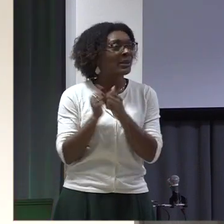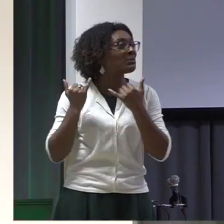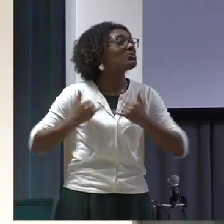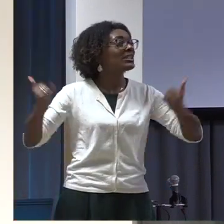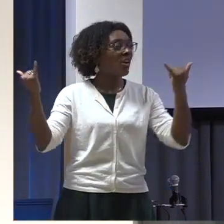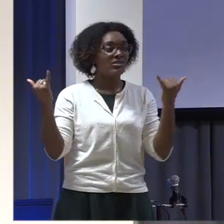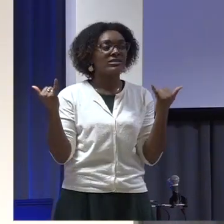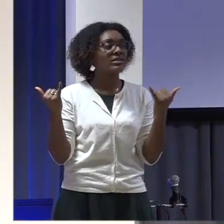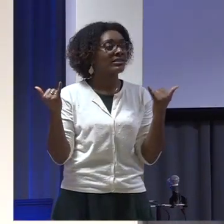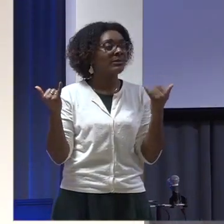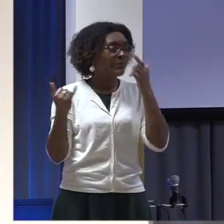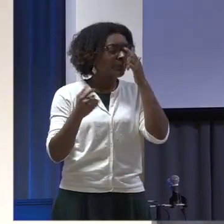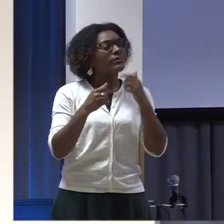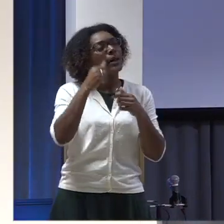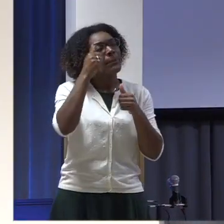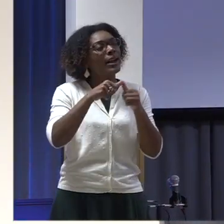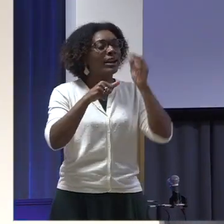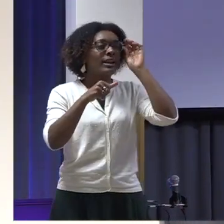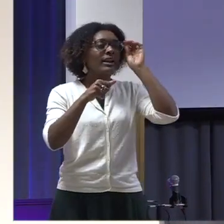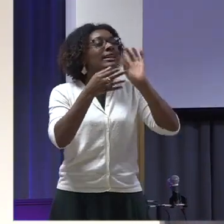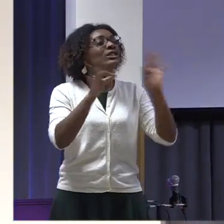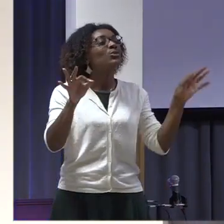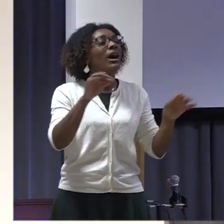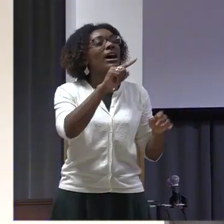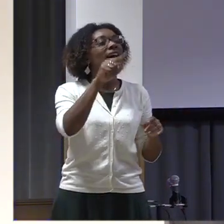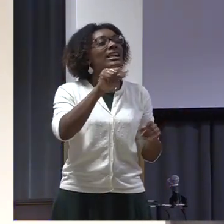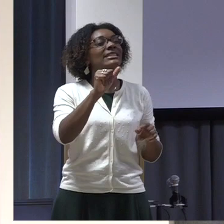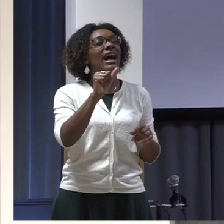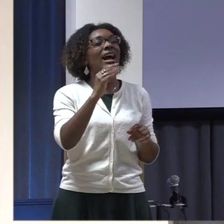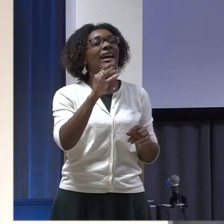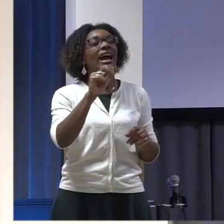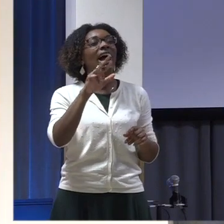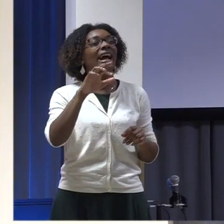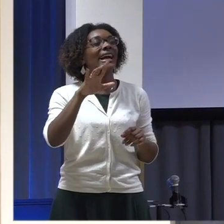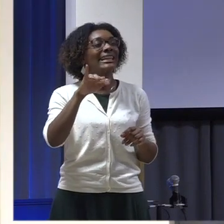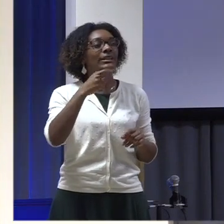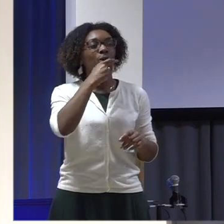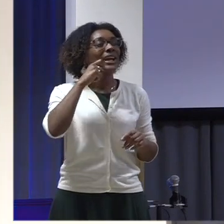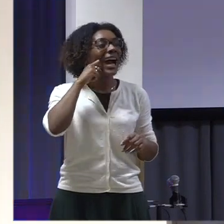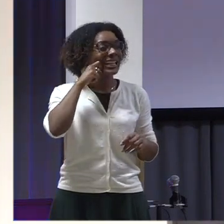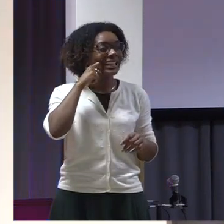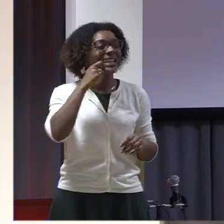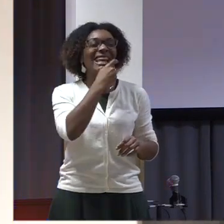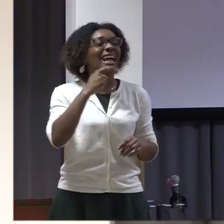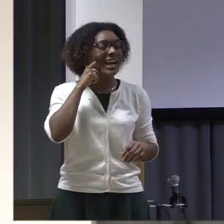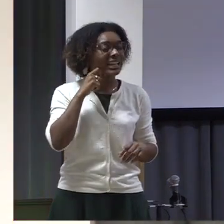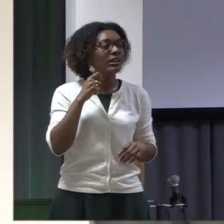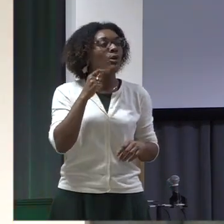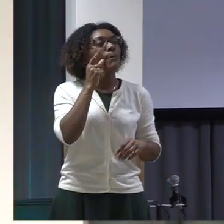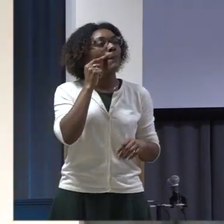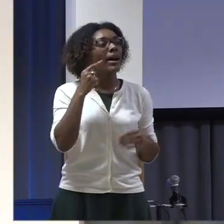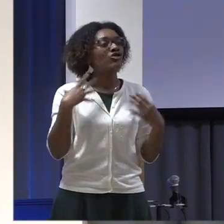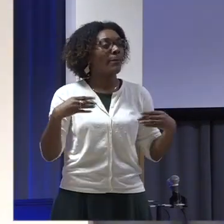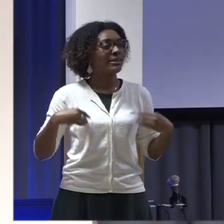vous viendrez vous savez l'histoire d'ea car il le papa de jean baptiste zachary avait des problèmes